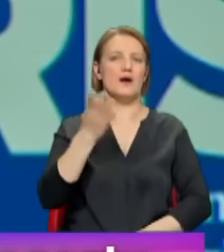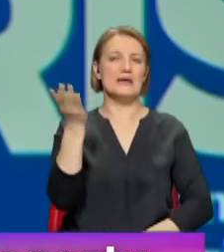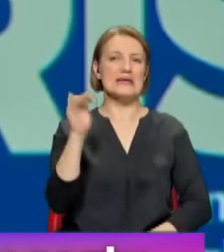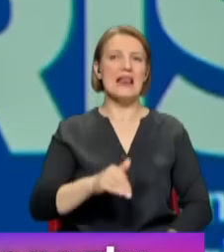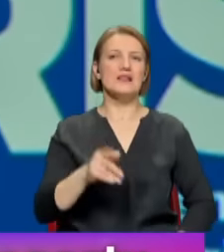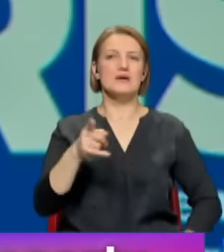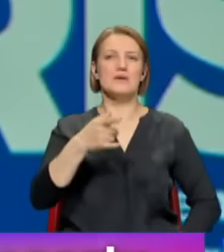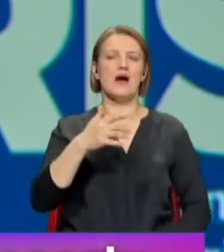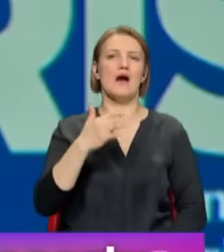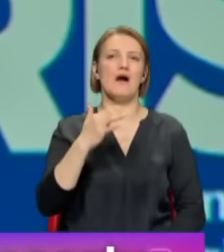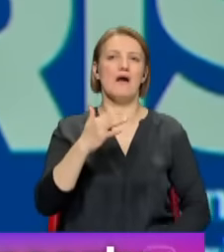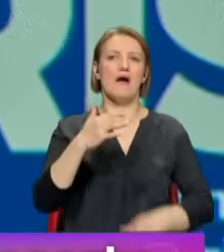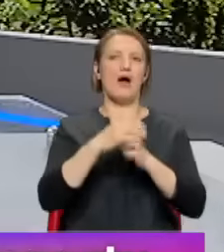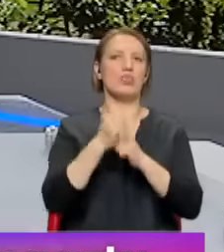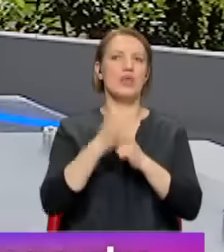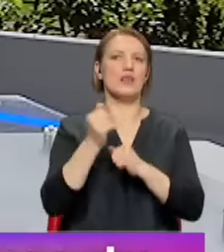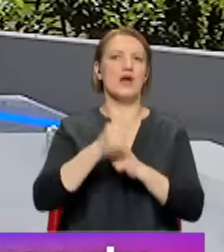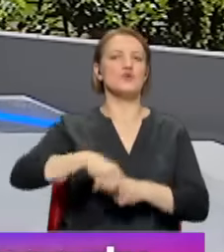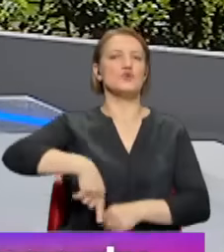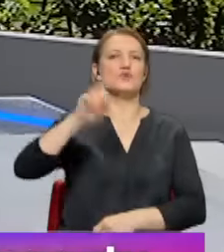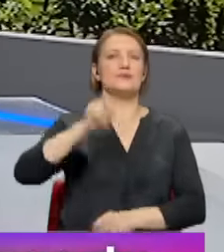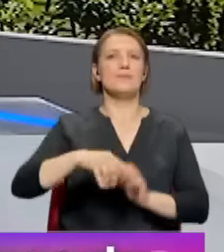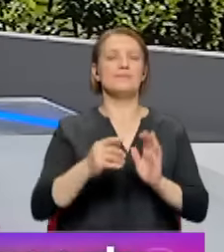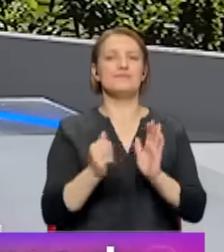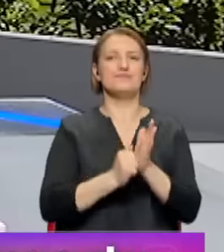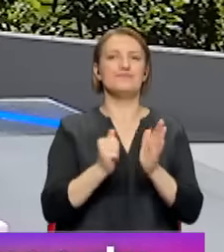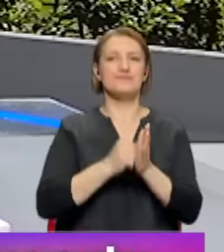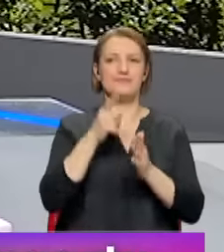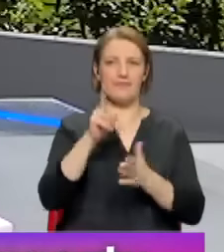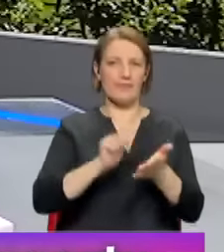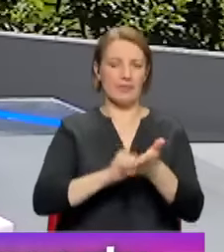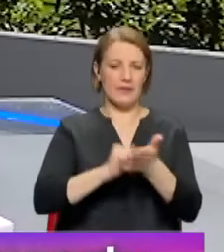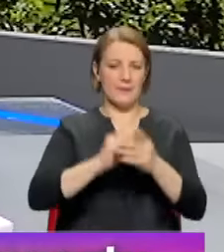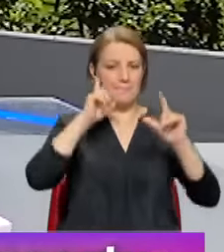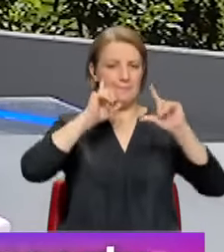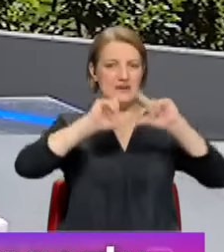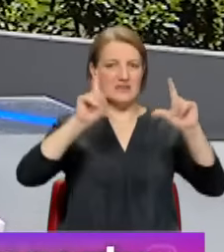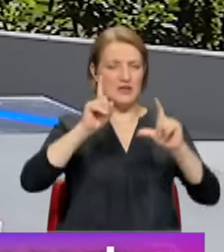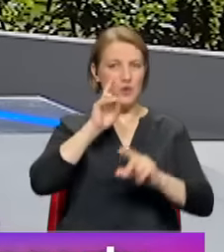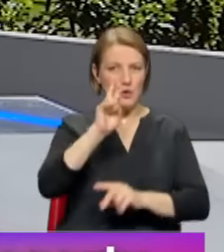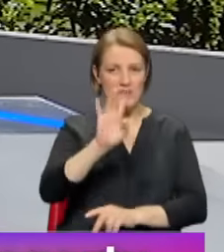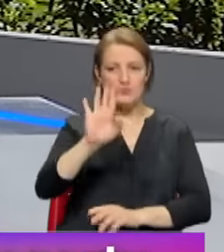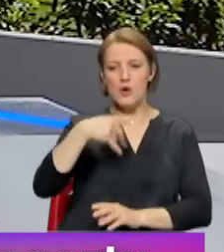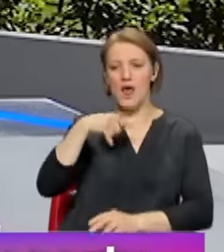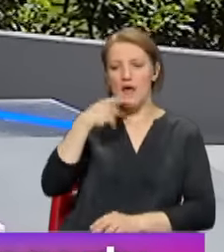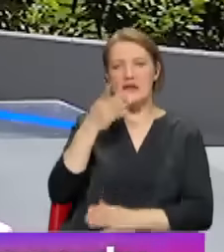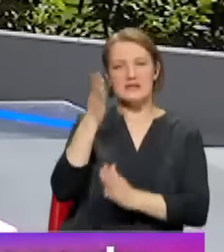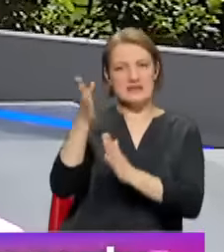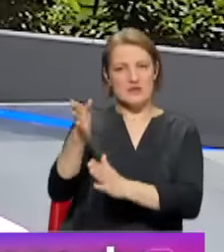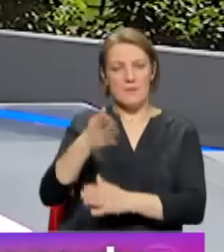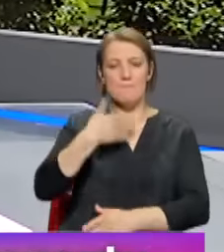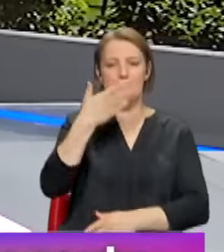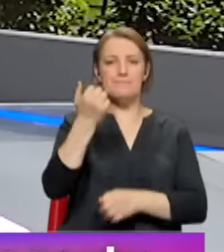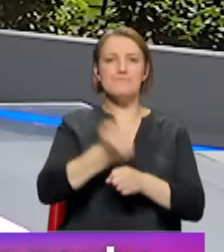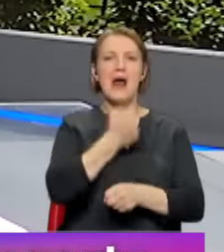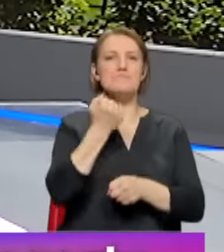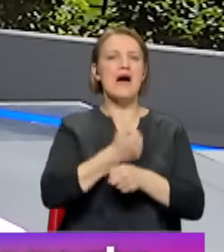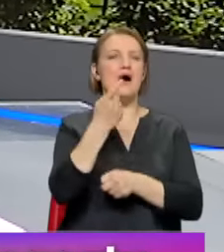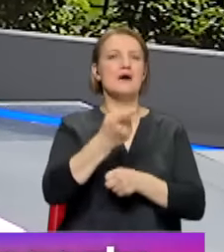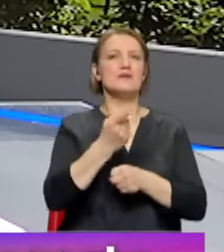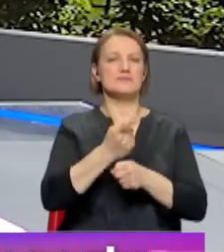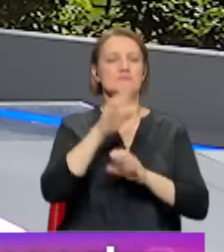gelelim Antalya Gündem Gazetesi. Manşeti göstereyim. Sonra ben sizi bir Elazığ'a götüreceğim. Mermer Ocağı kabusu.